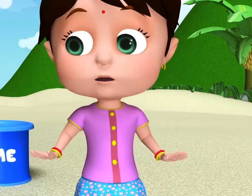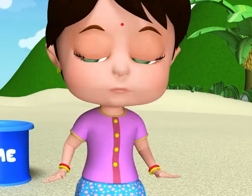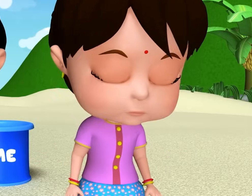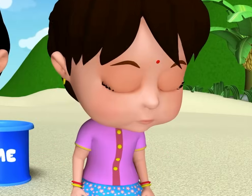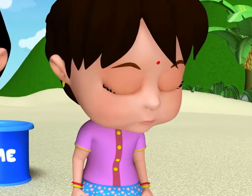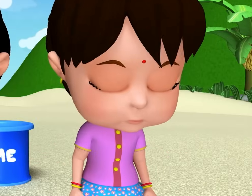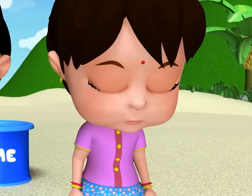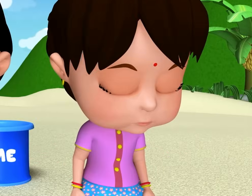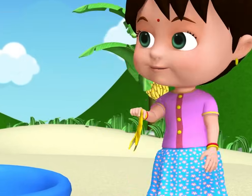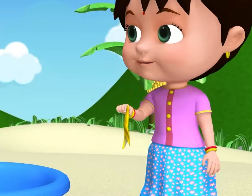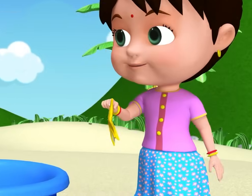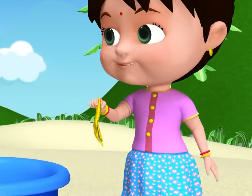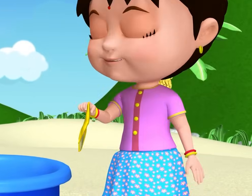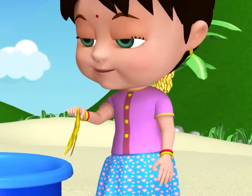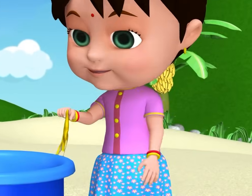राम।